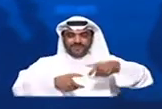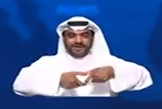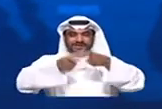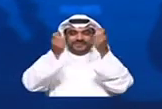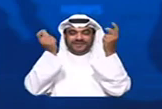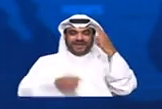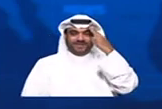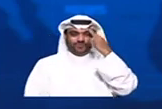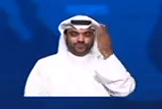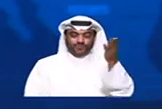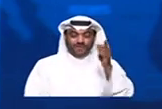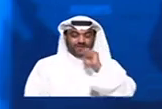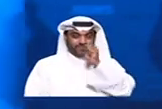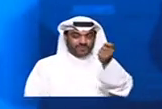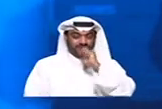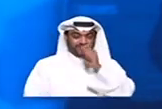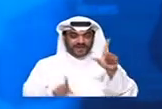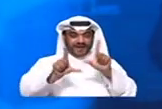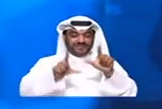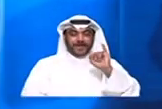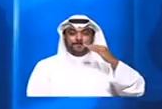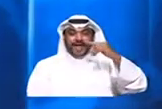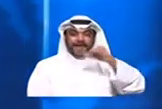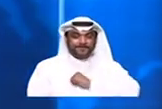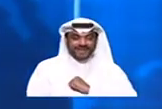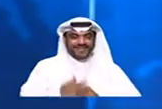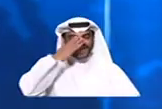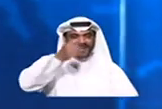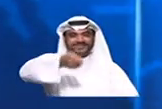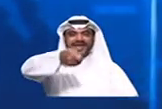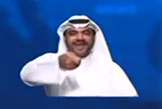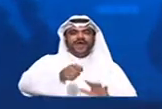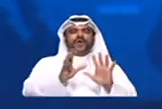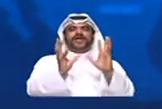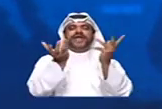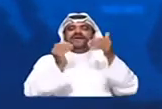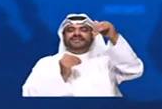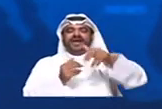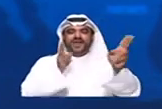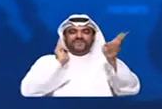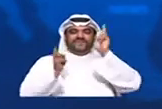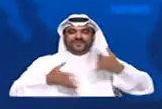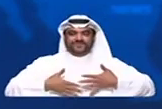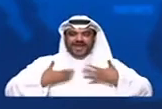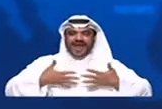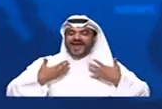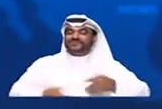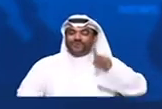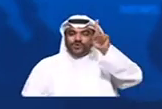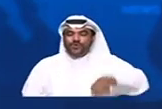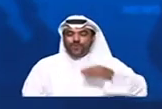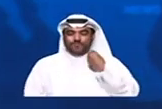موفد تلفزيون دولة الكويت محمد فهد. محمد أهلا بك، كيف تبدو مظاهر الفرح والاحتفال باليوم الوطني